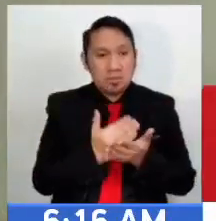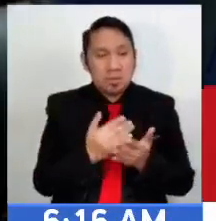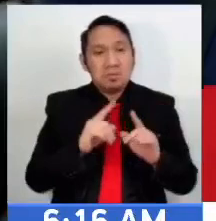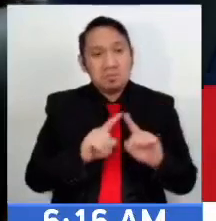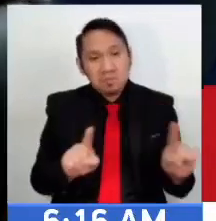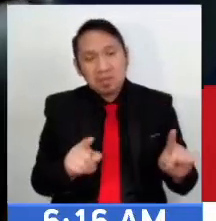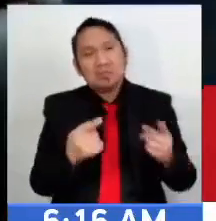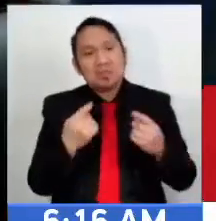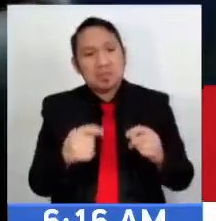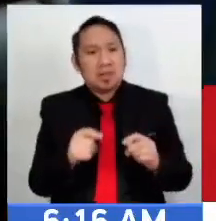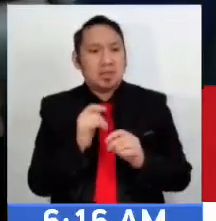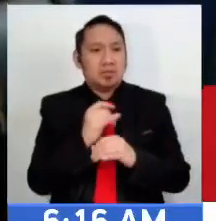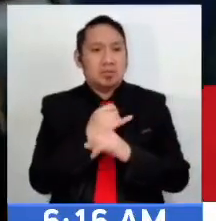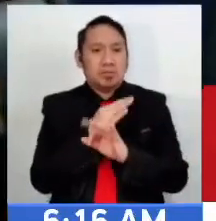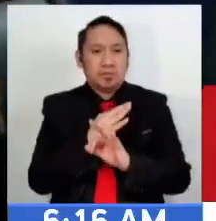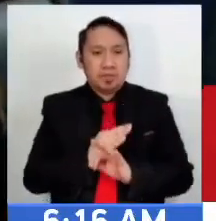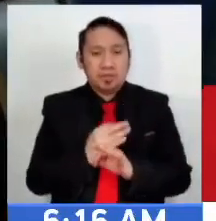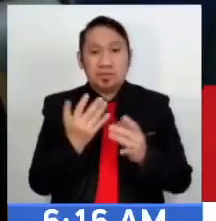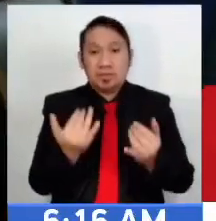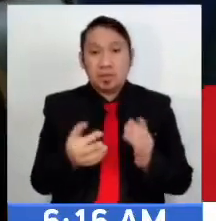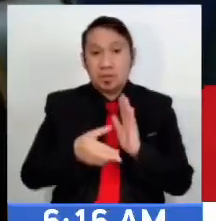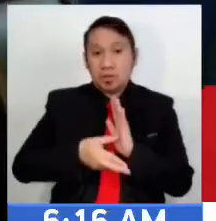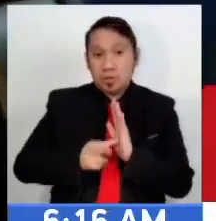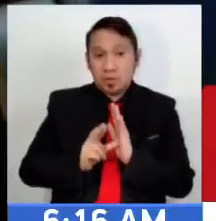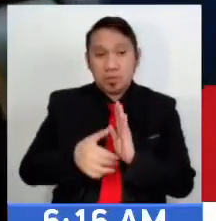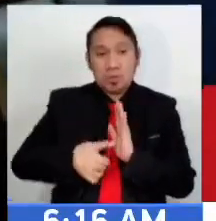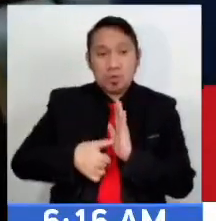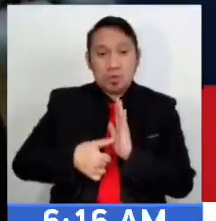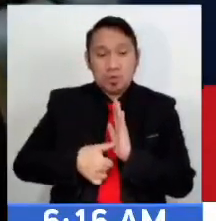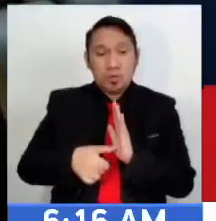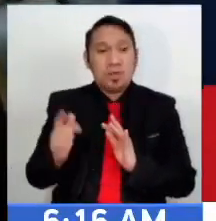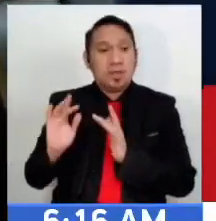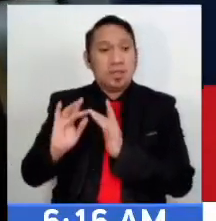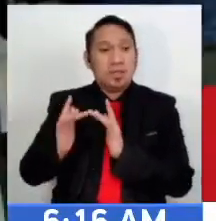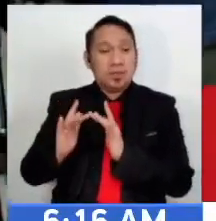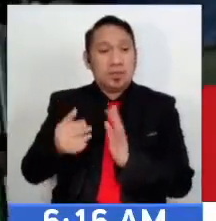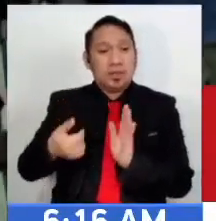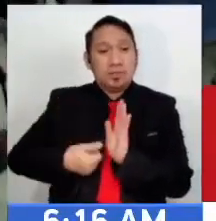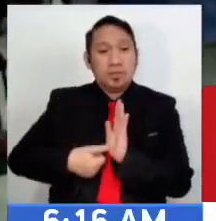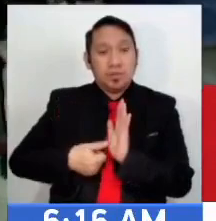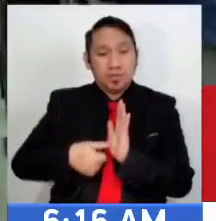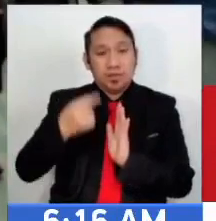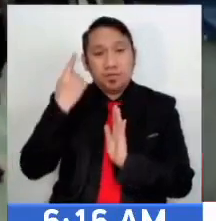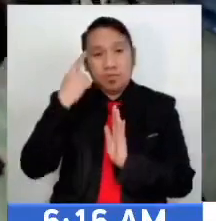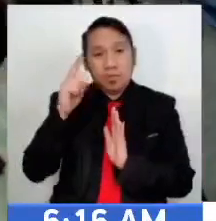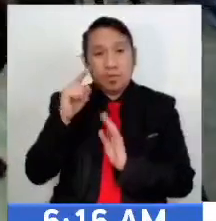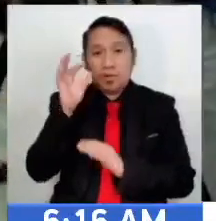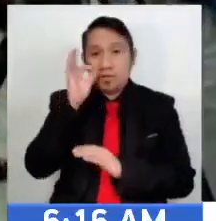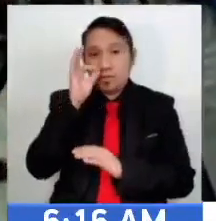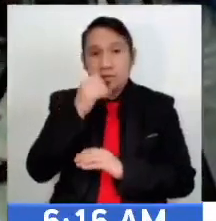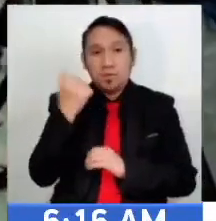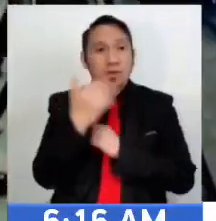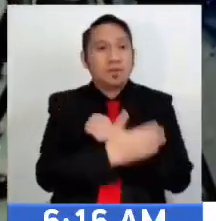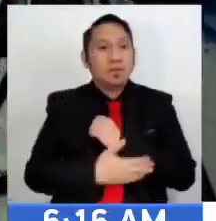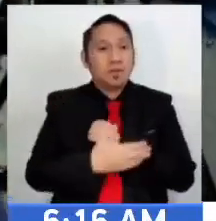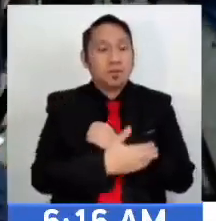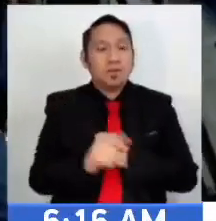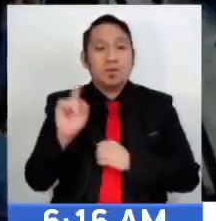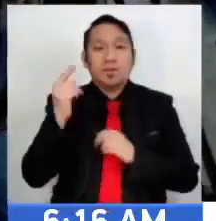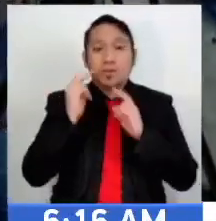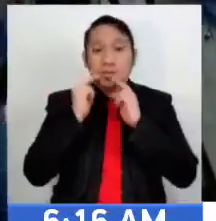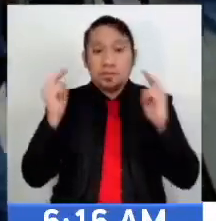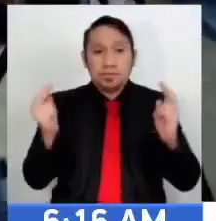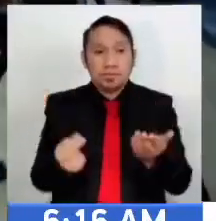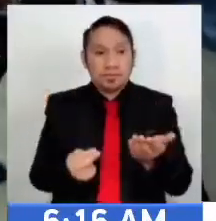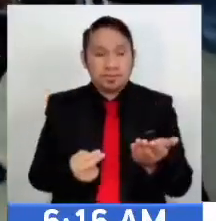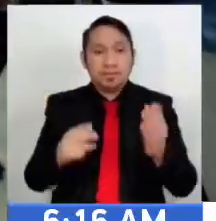VCM. Pinag-aaralan rin ng COMELEC ang internet voting para sa mga Pinoy abroad. Itong unang balita, Jonathan Andal para sa GMA